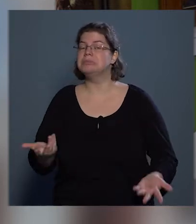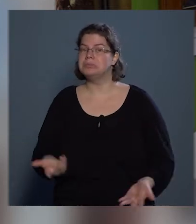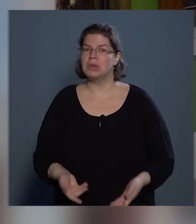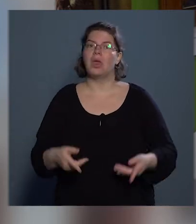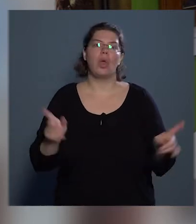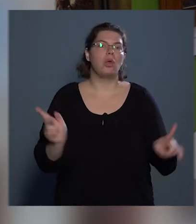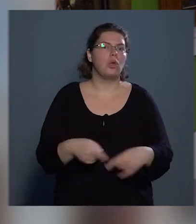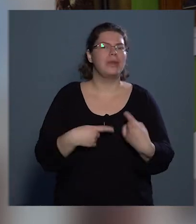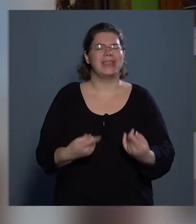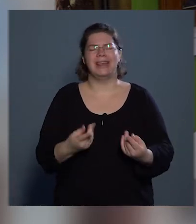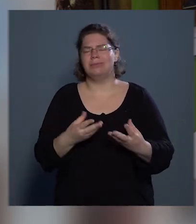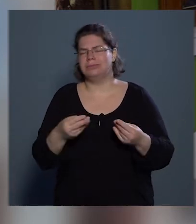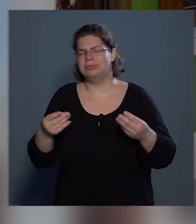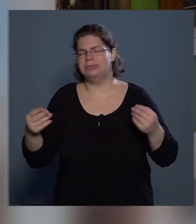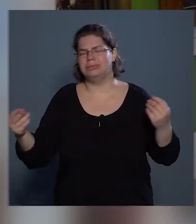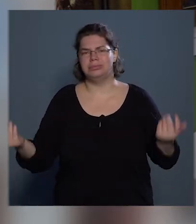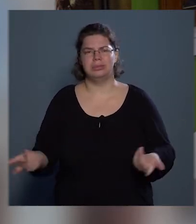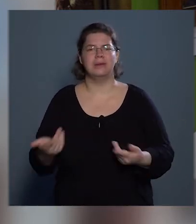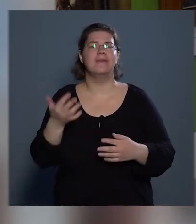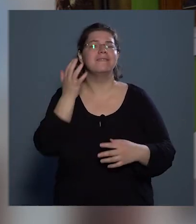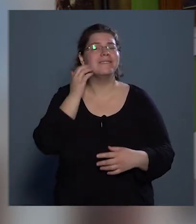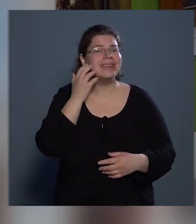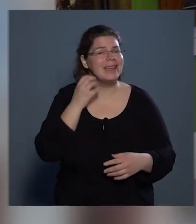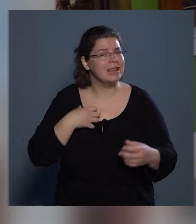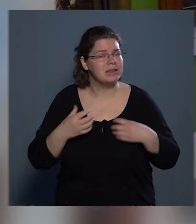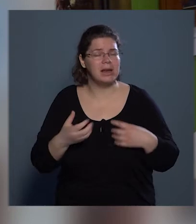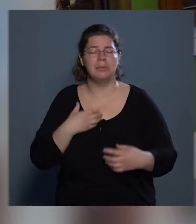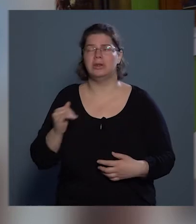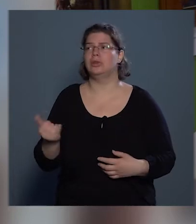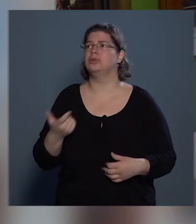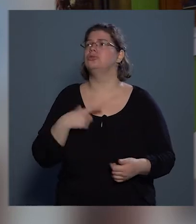Koncertek tömkelege volt, vidéki szerepléseink voltak.